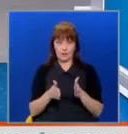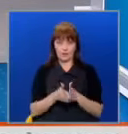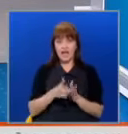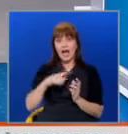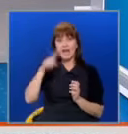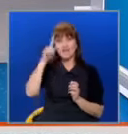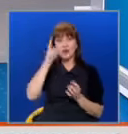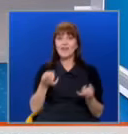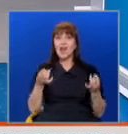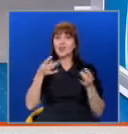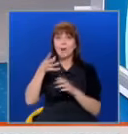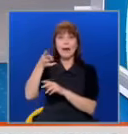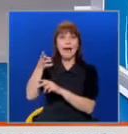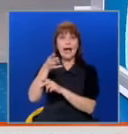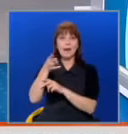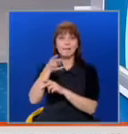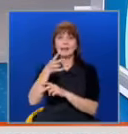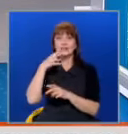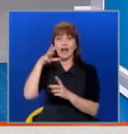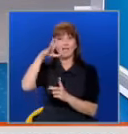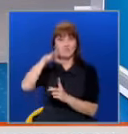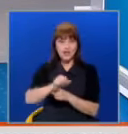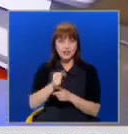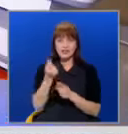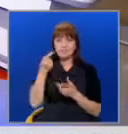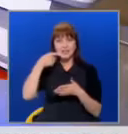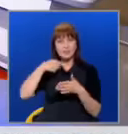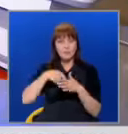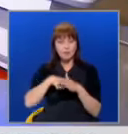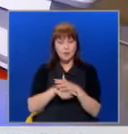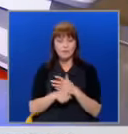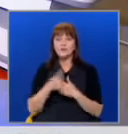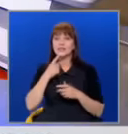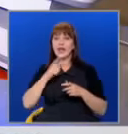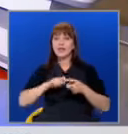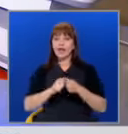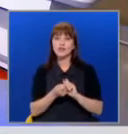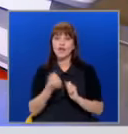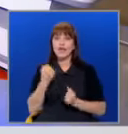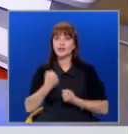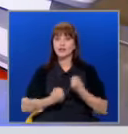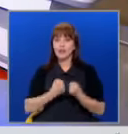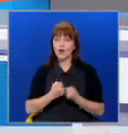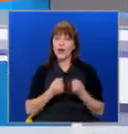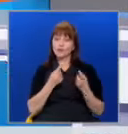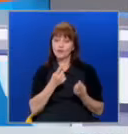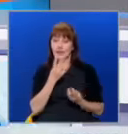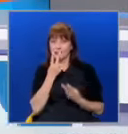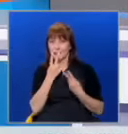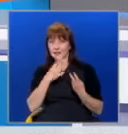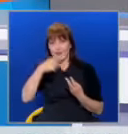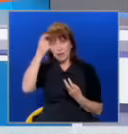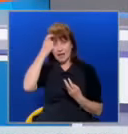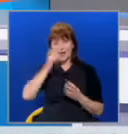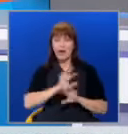А в София нови камери ще засичат в детайли нарушенията на шофьорите. Точно така, това предвижда СДВР за